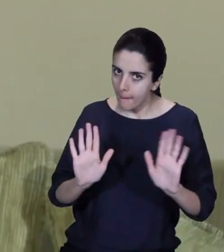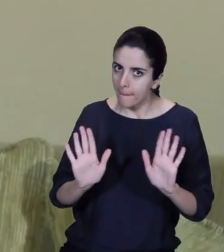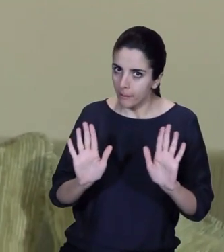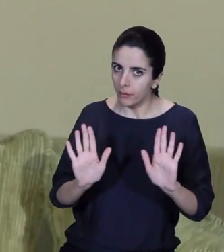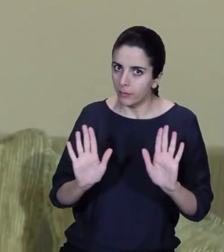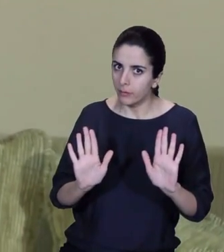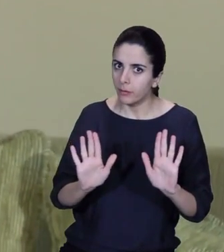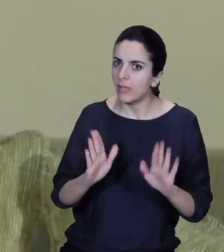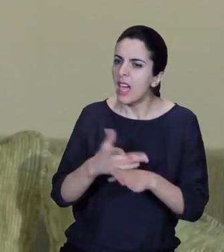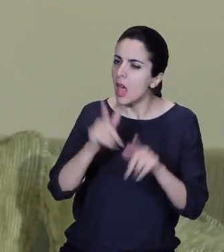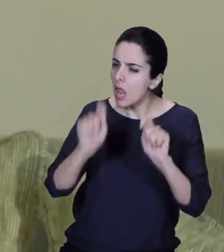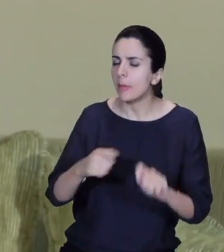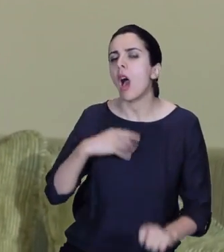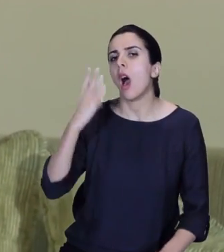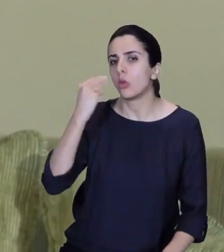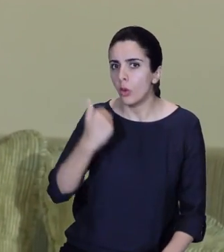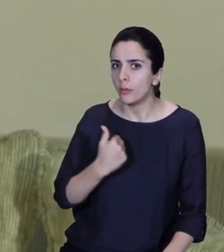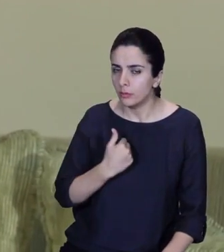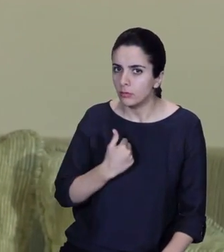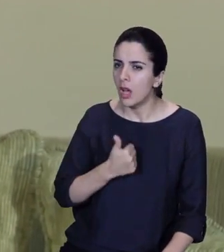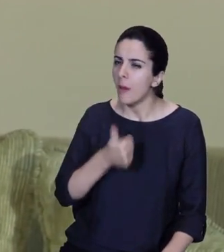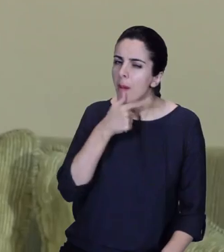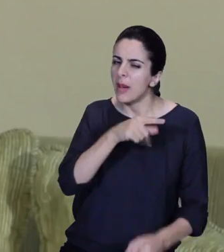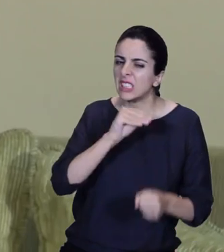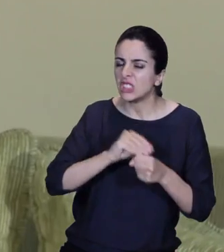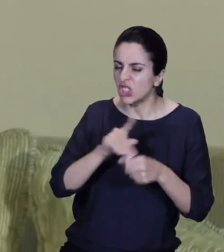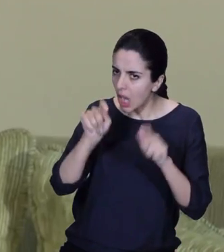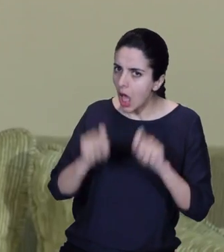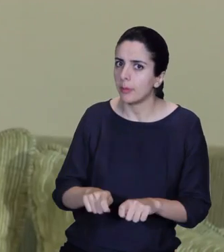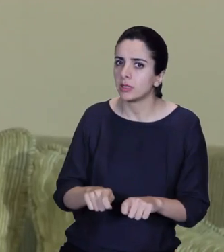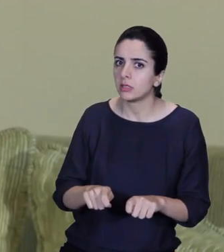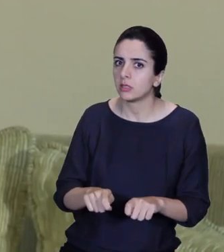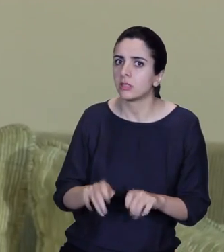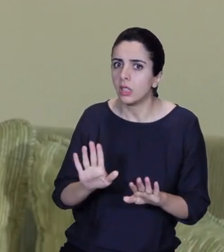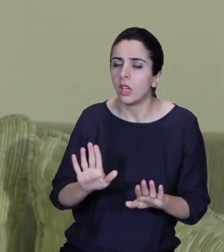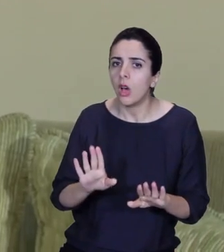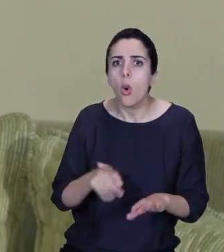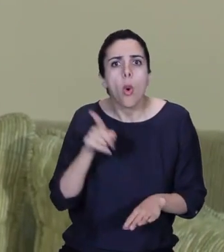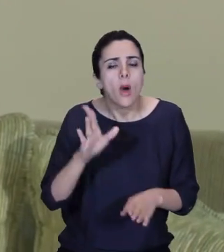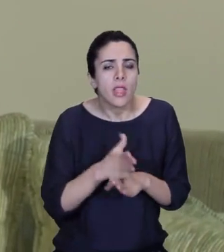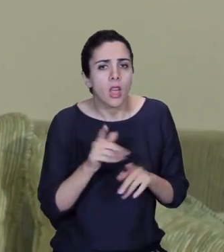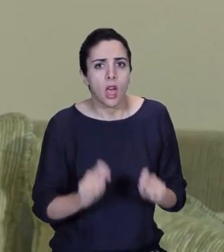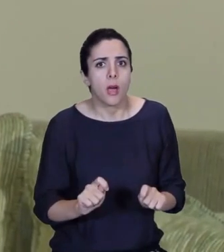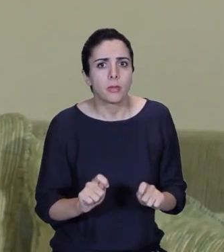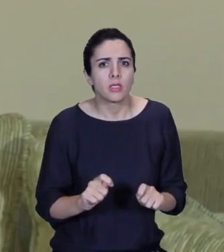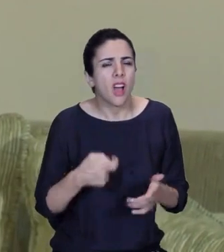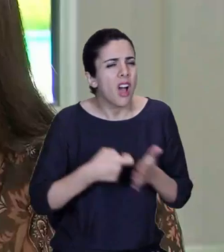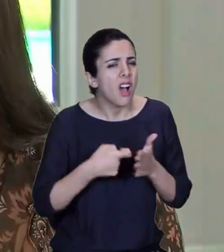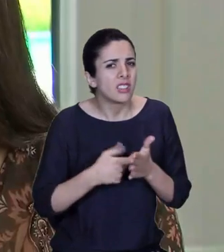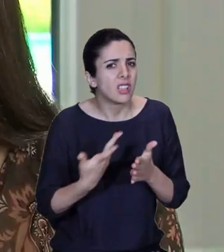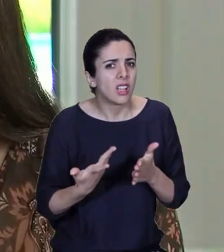Tamam. Senin neden böyle bir şey yaptığını anlıyorum. Baban için girdim bu oyuna. Peki ya o? Neydi